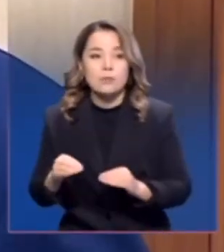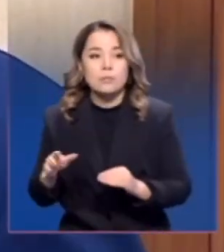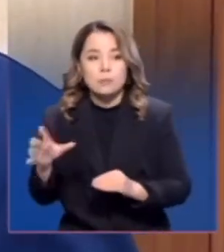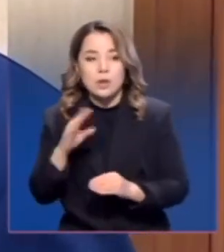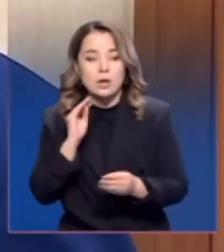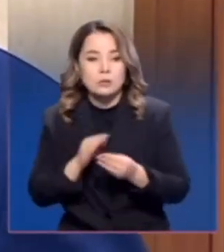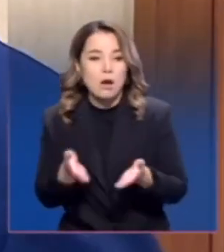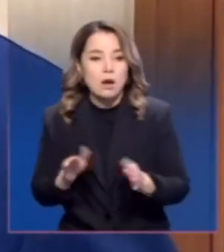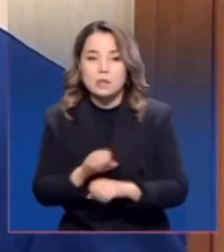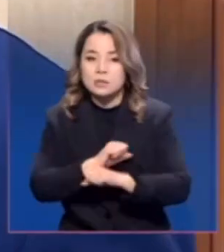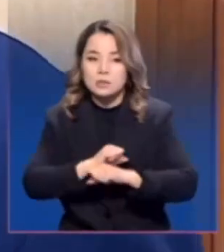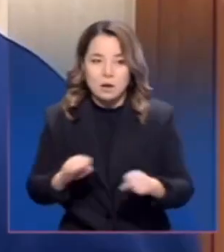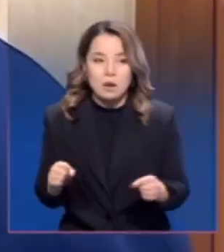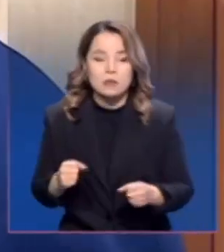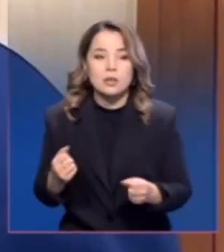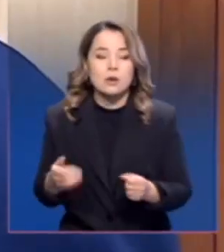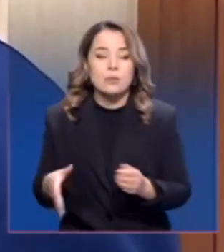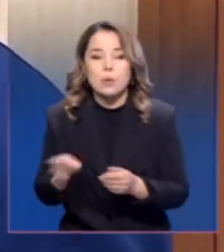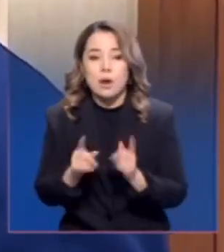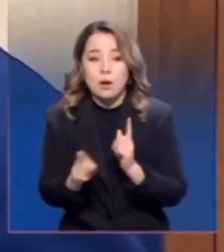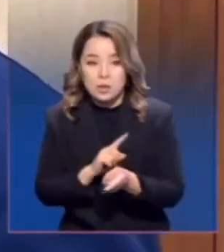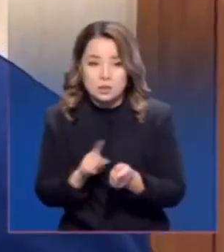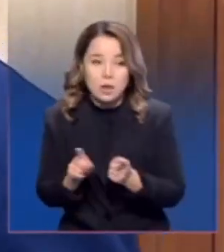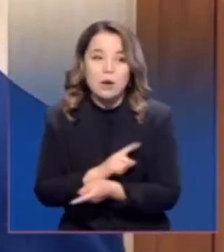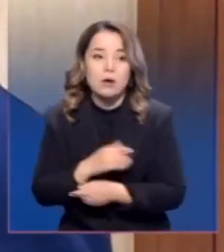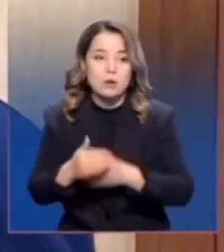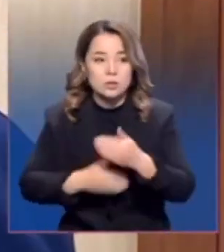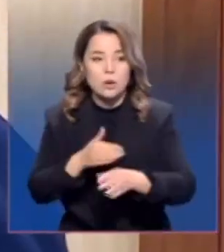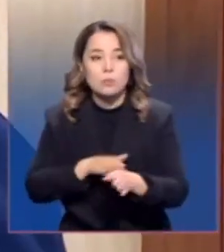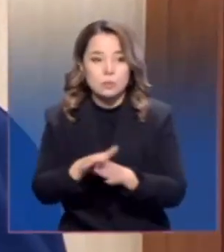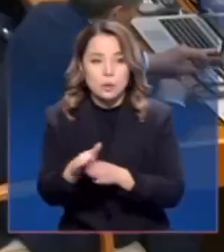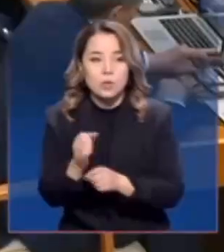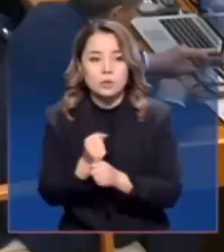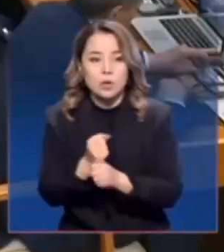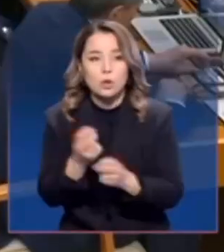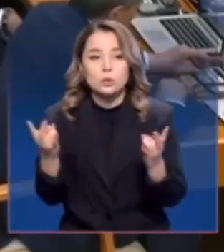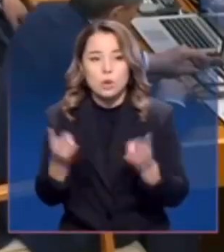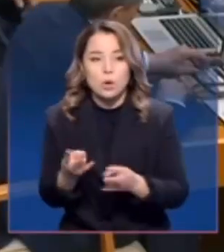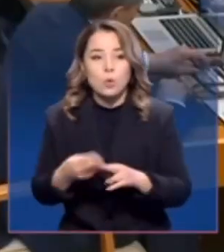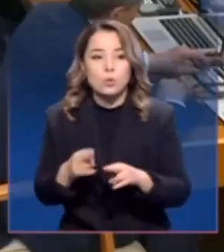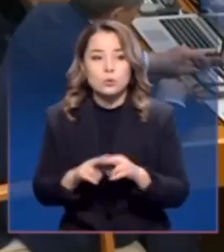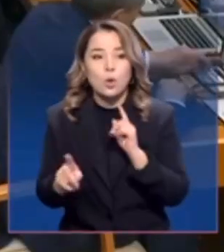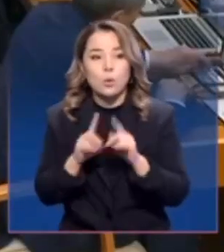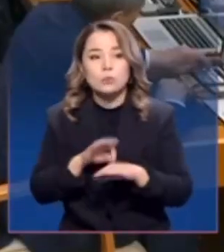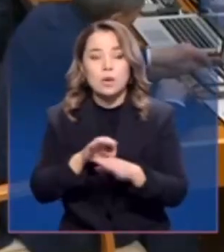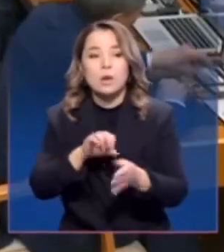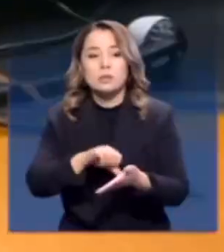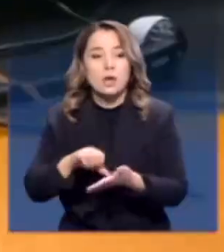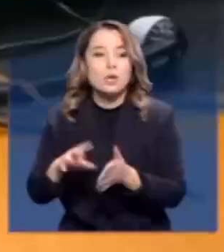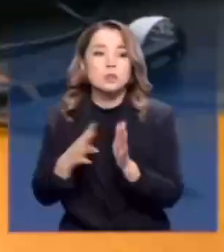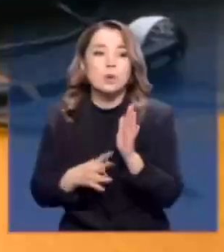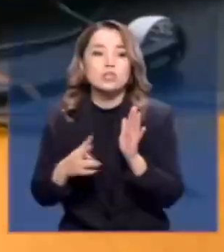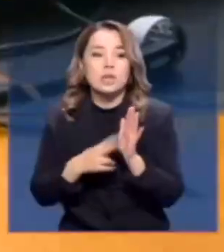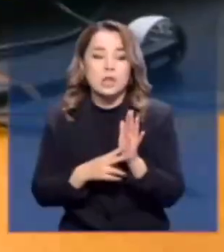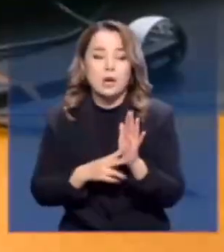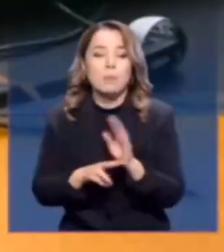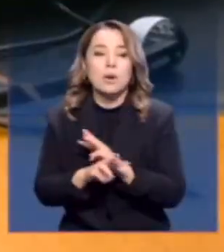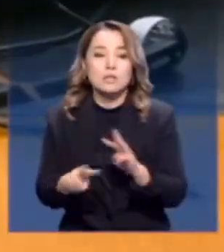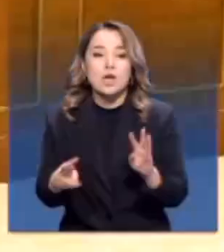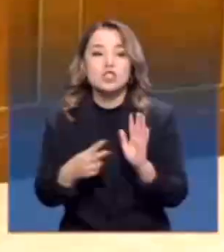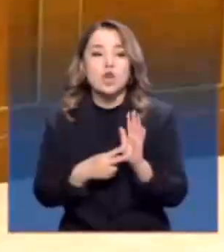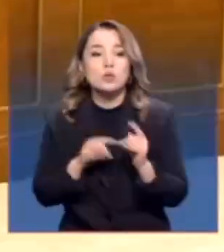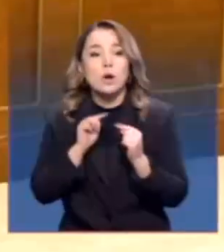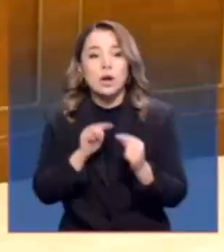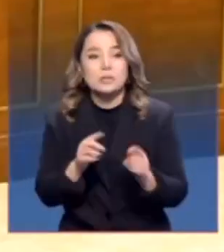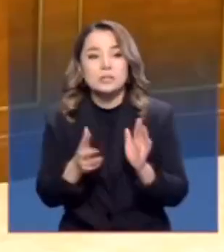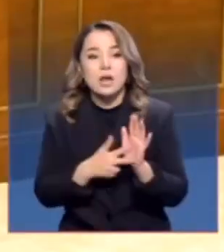батқан жүйені тазаламай, біз алға ешқандай жылжымаймыз. Осылайша отырысқа қатысқан 97 мәжілісменнің жетеуі қарсы